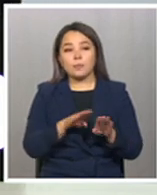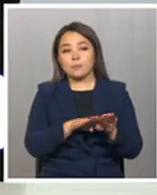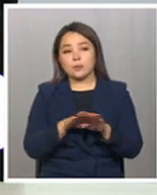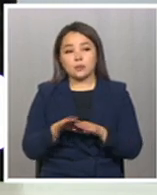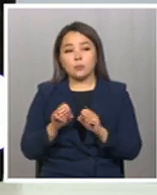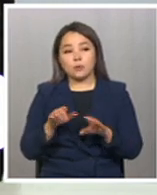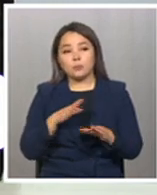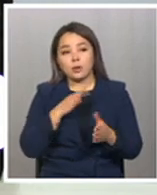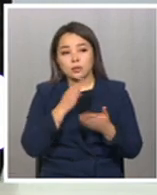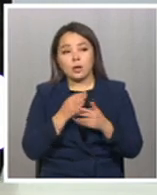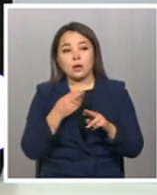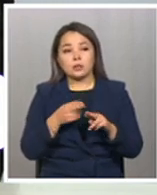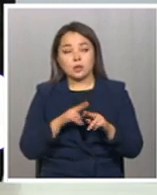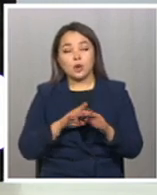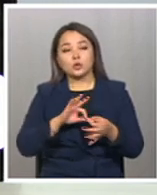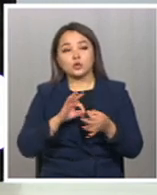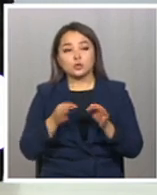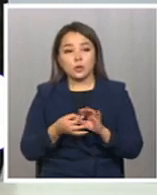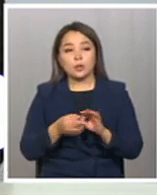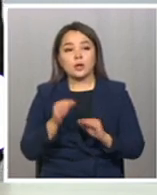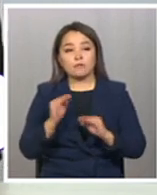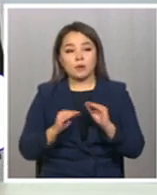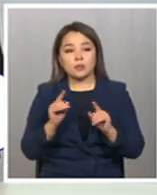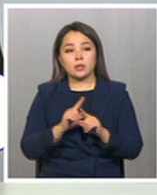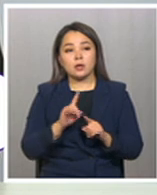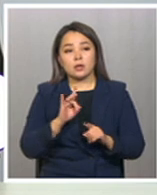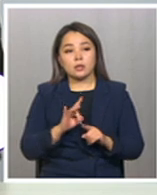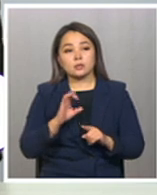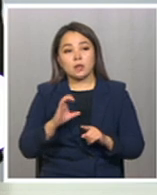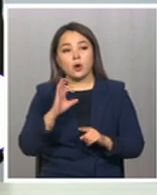мүмкін. Сондай-ақ күрделі эфирлер